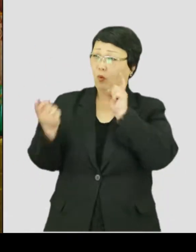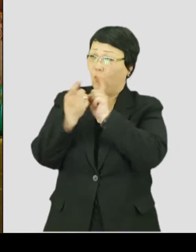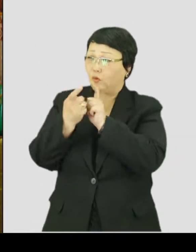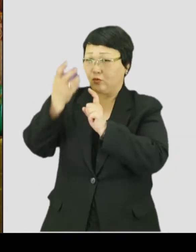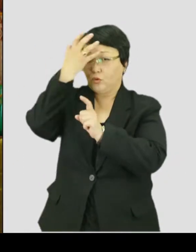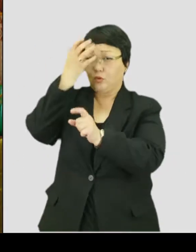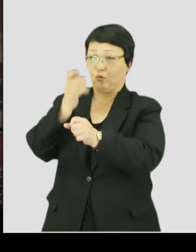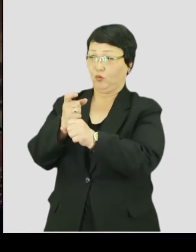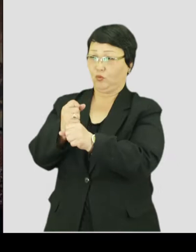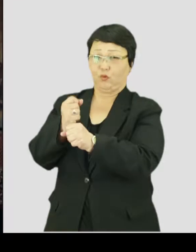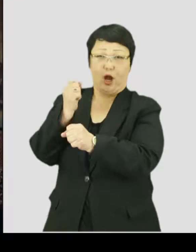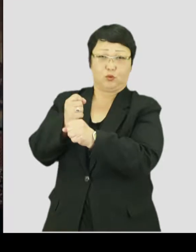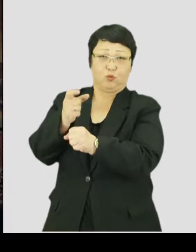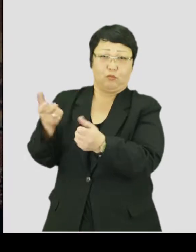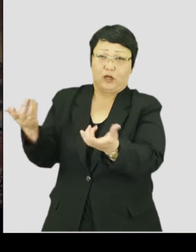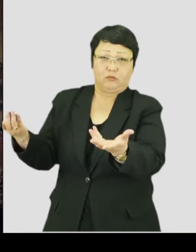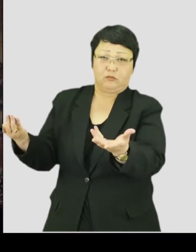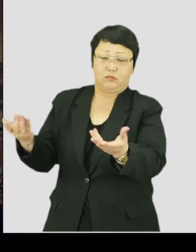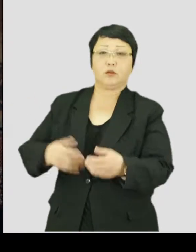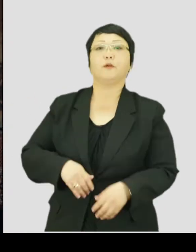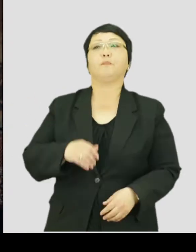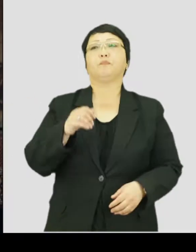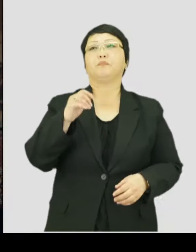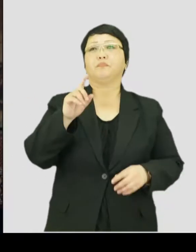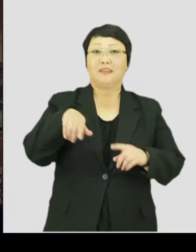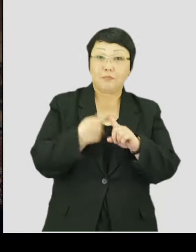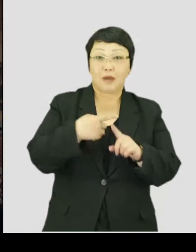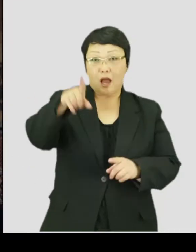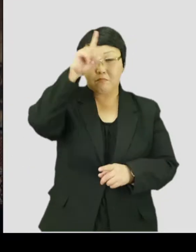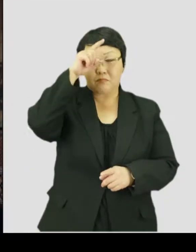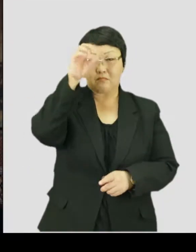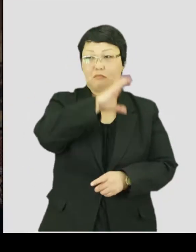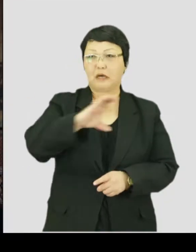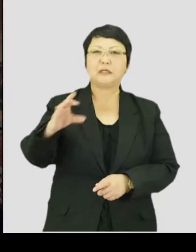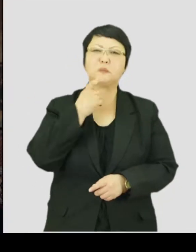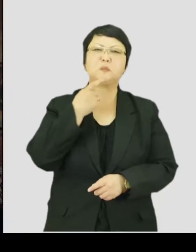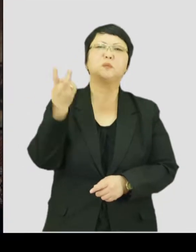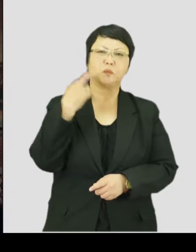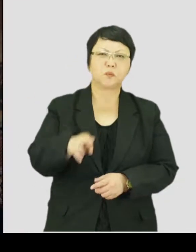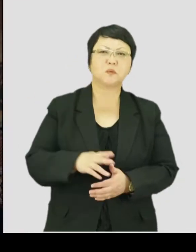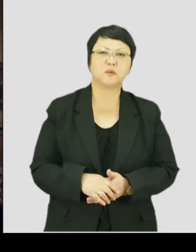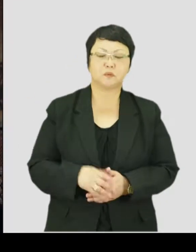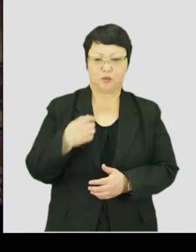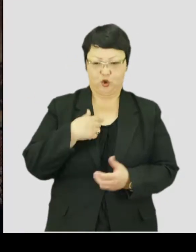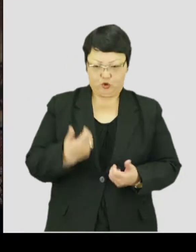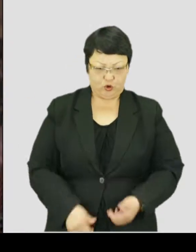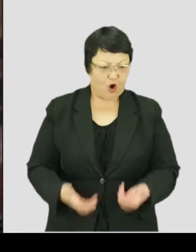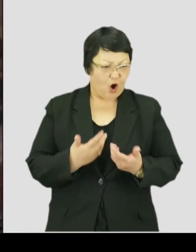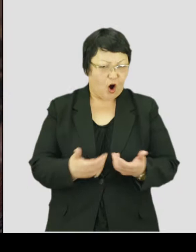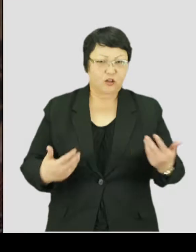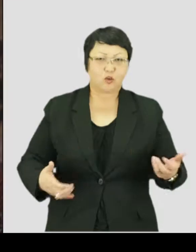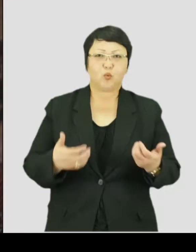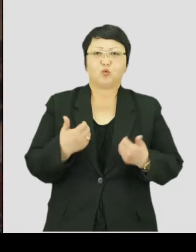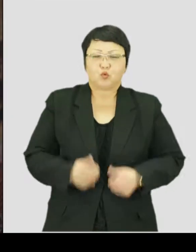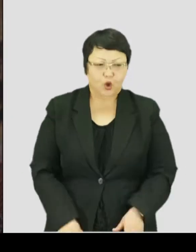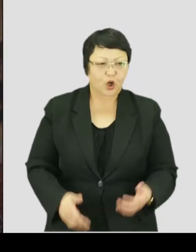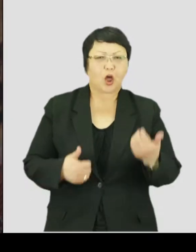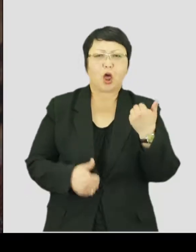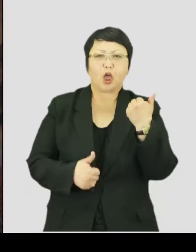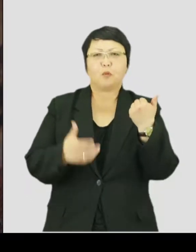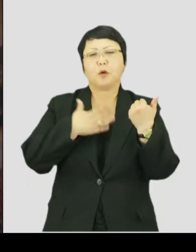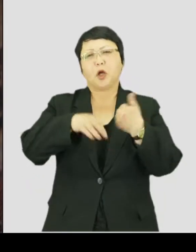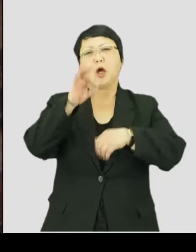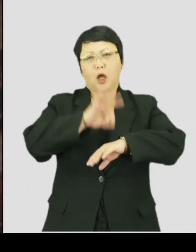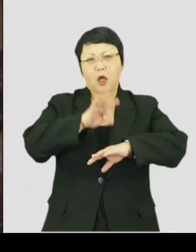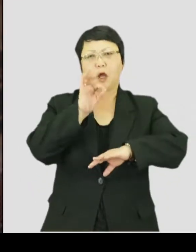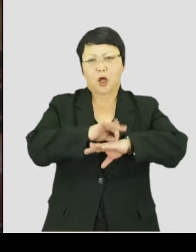байдаг. За тэгээд эмнэлэг маш их хүндрэлтэй байна бас. Эмнэлэг бас их хүндрэлтэй. Би чинь нөгөө олон нийтлэх хүүхдтэй болохоор ч